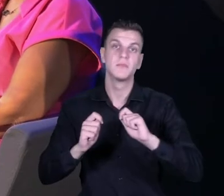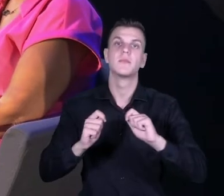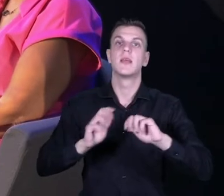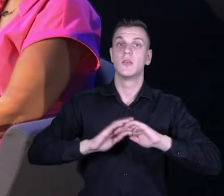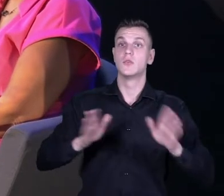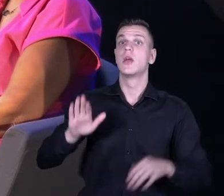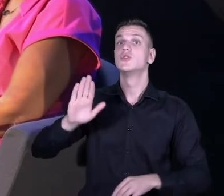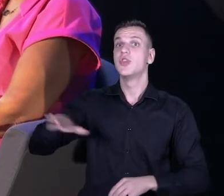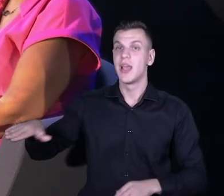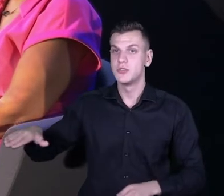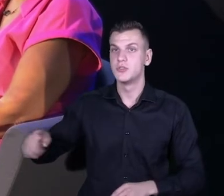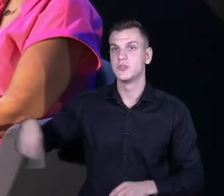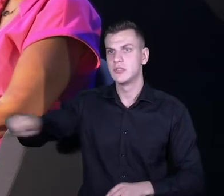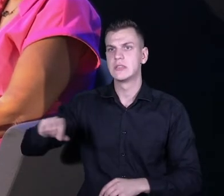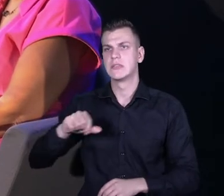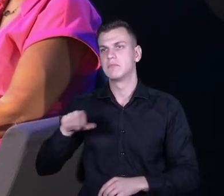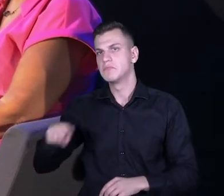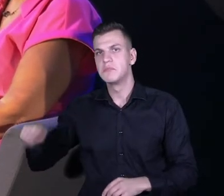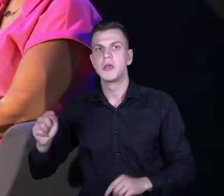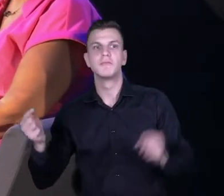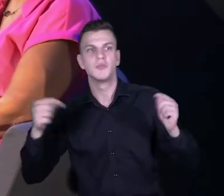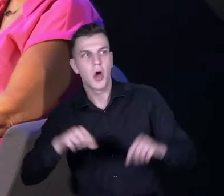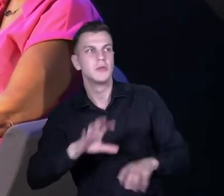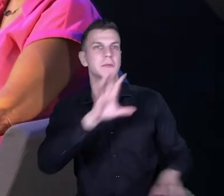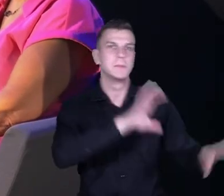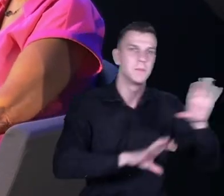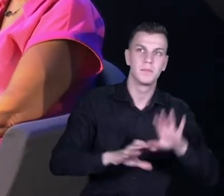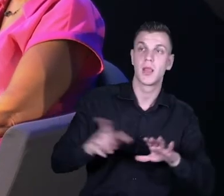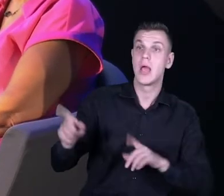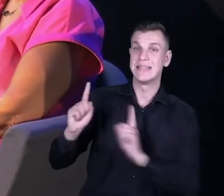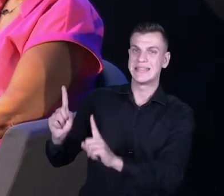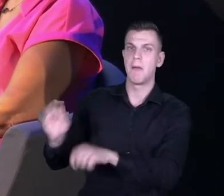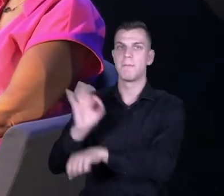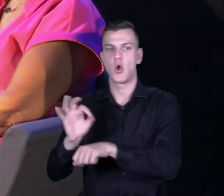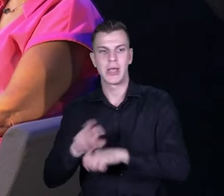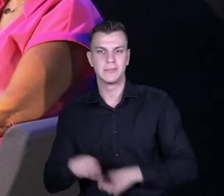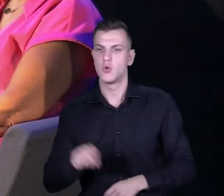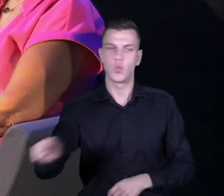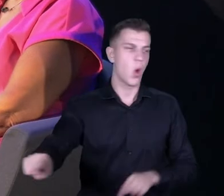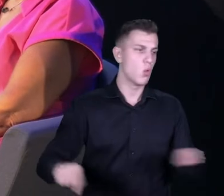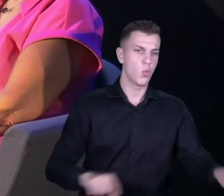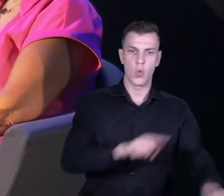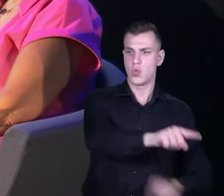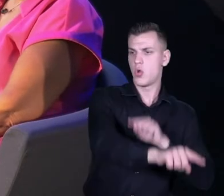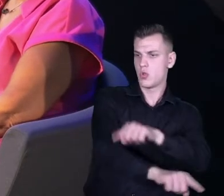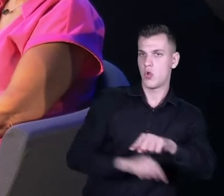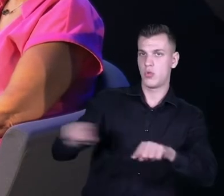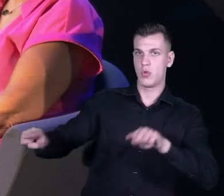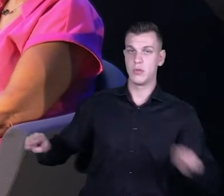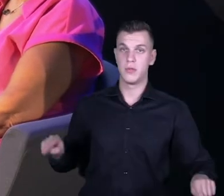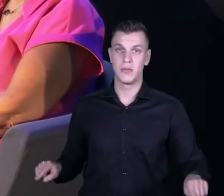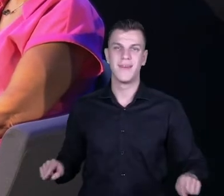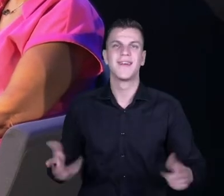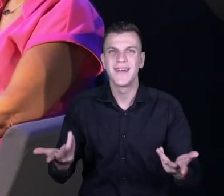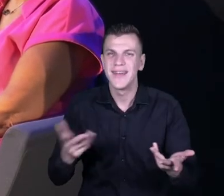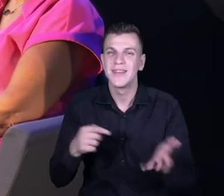rozmawiały, przekonywały, oglądały miejsce, pokazywały, gdzie ten plac zabaw ma być. Także myślę, że właśnie szkoła jest taką